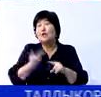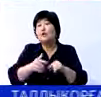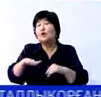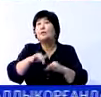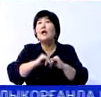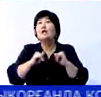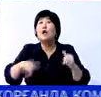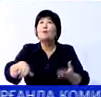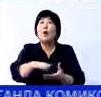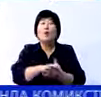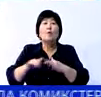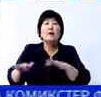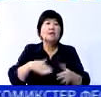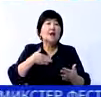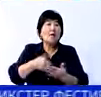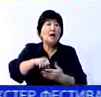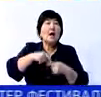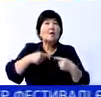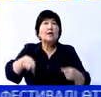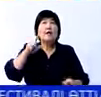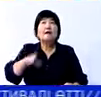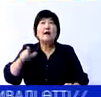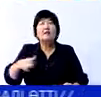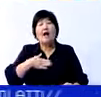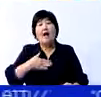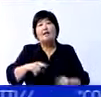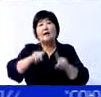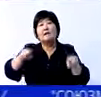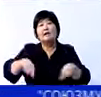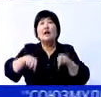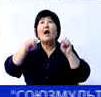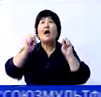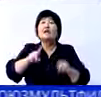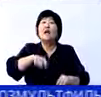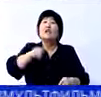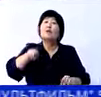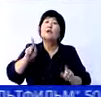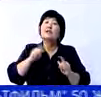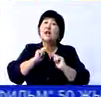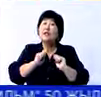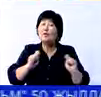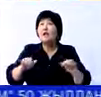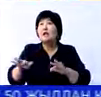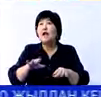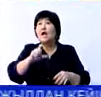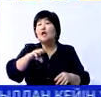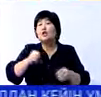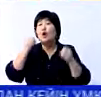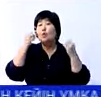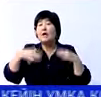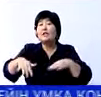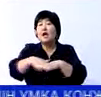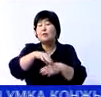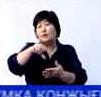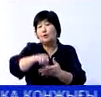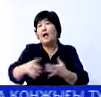даму жолында қоғамдық істерге белсене қатысқан бірқатар азаматтарға алғыс хаттар мен арнайы номинациялар табысталды. Шара соңы этномәдени бірлестік